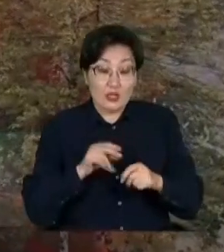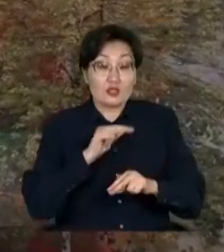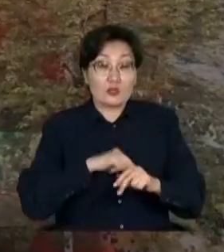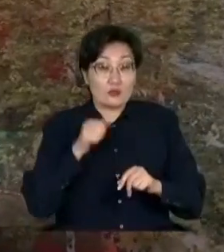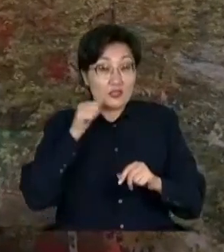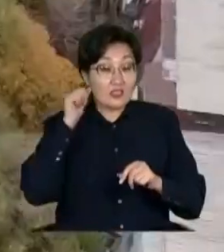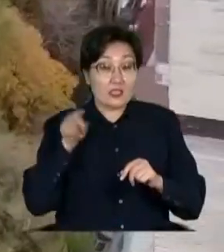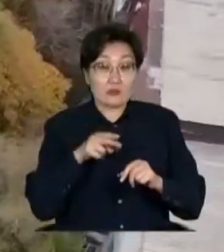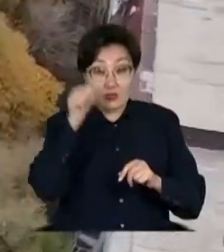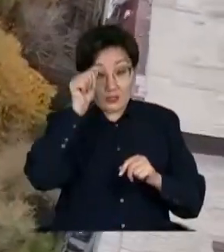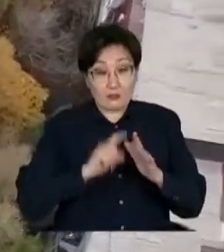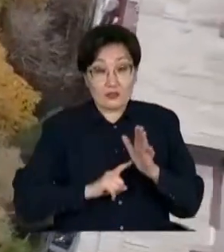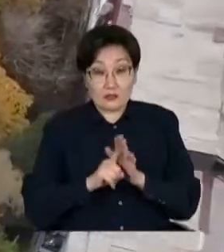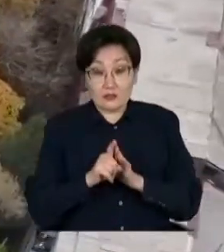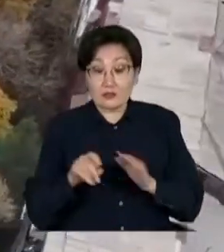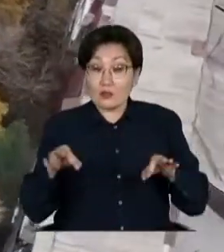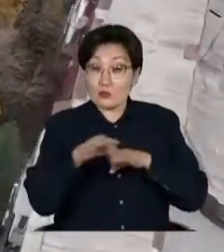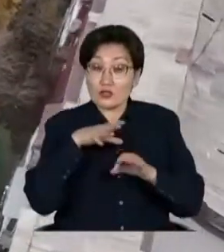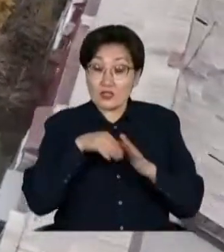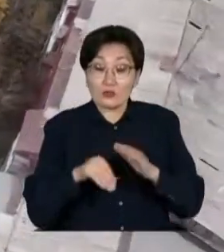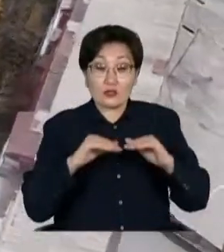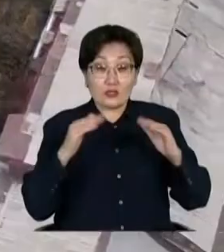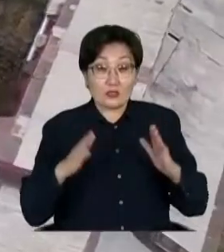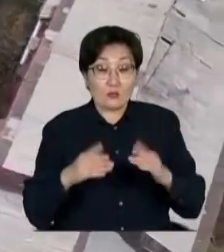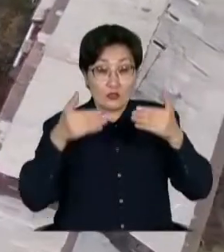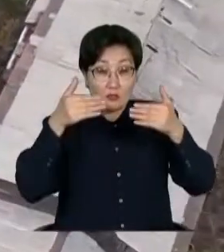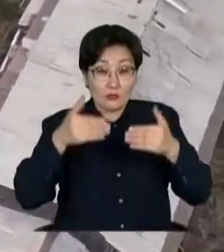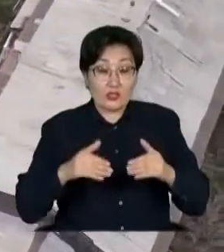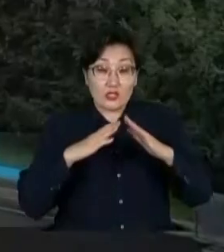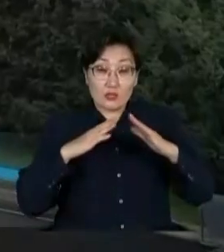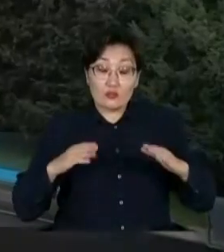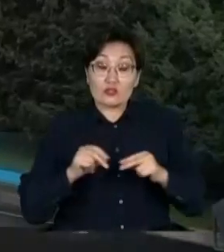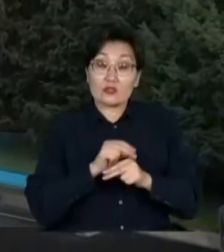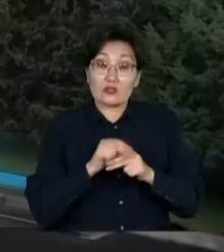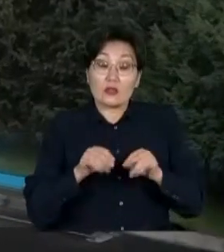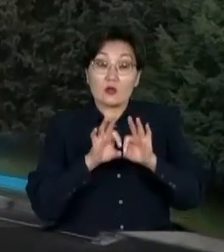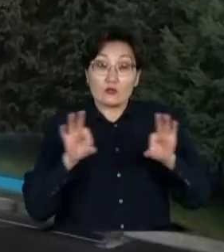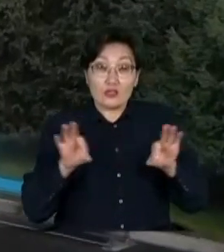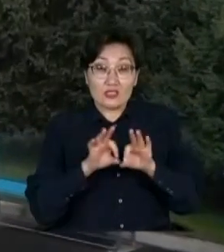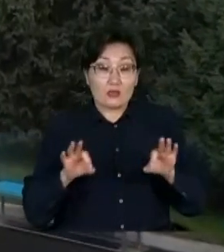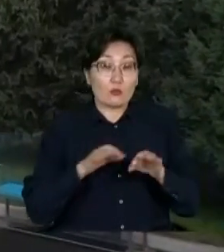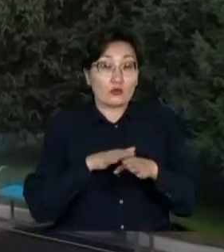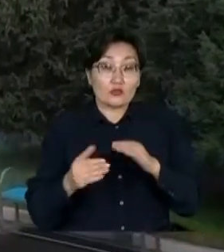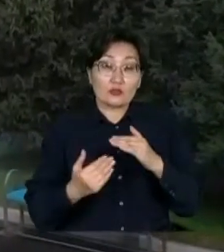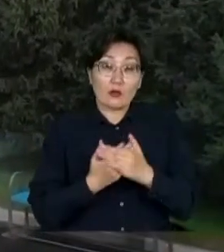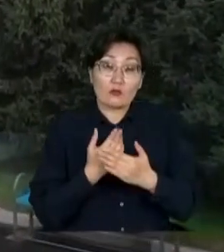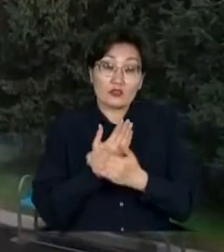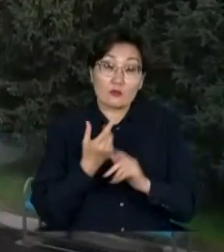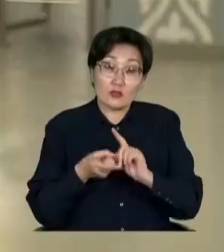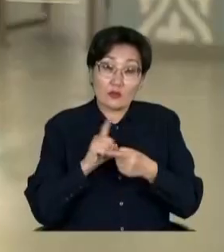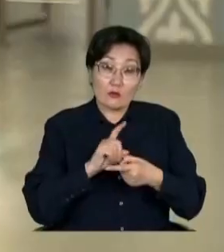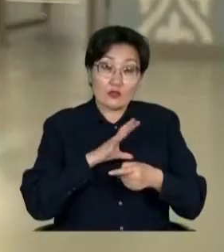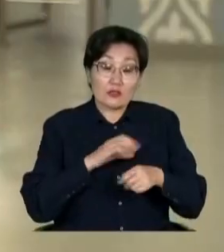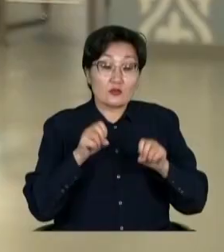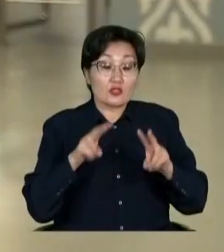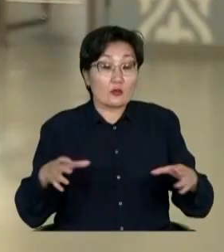былтыр желтоқсан айында басталған. Жоба аясында ғимараттың қасбеті мен шатыры жөнделіп, инженерлік желілері жаңарды. Арнайы